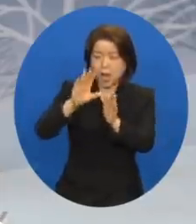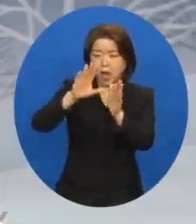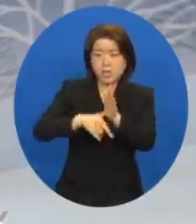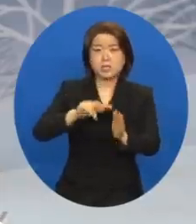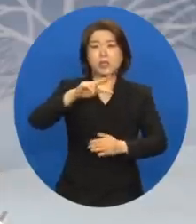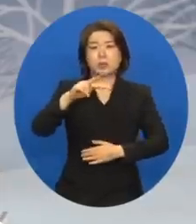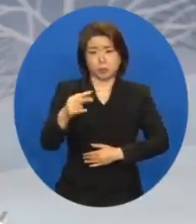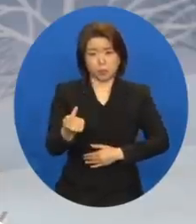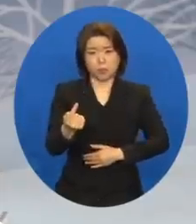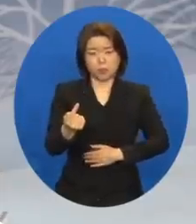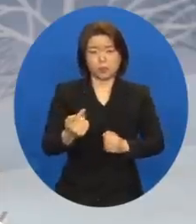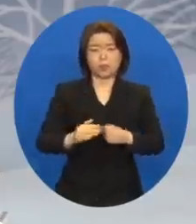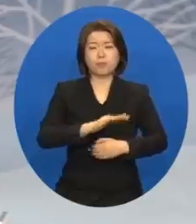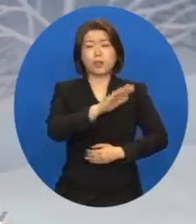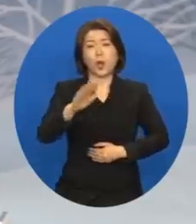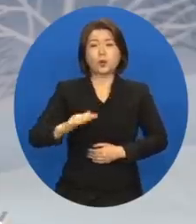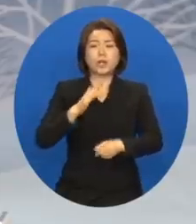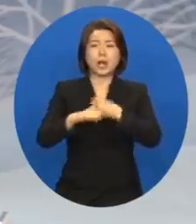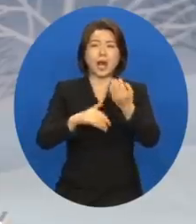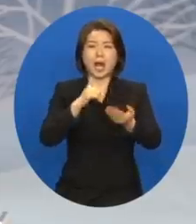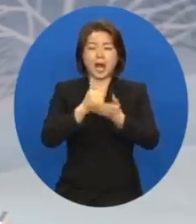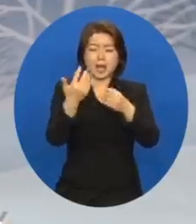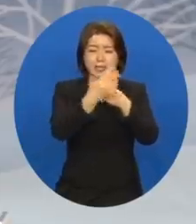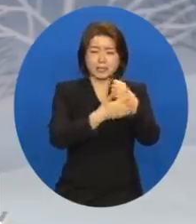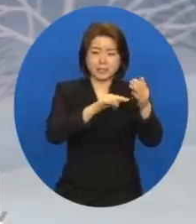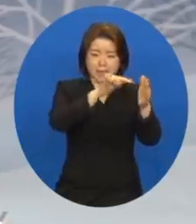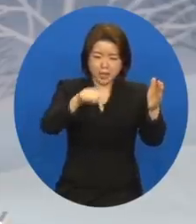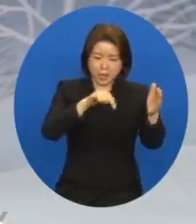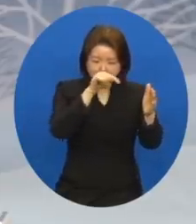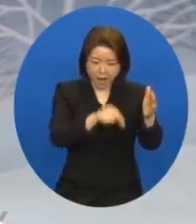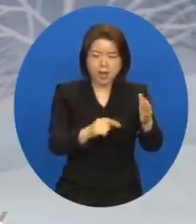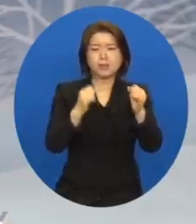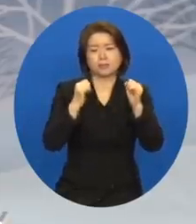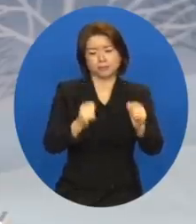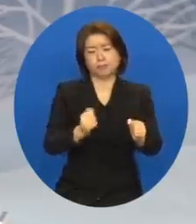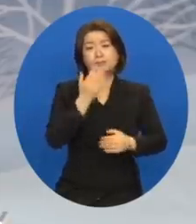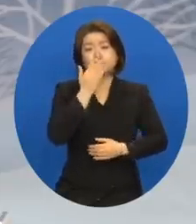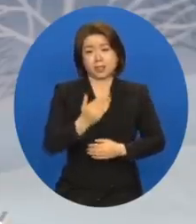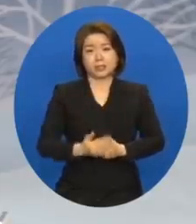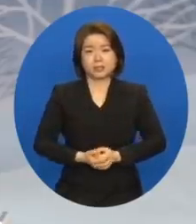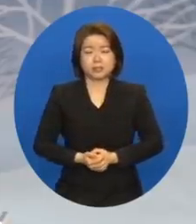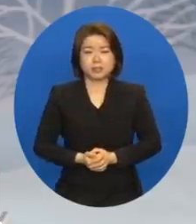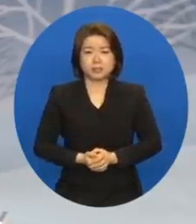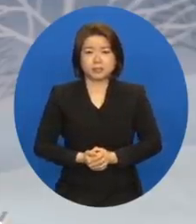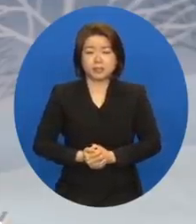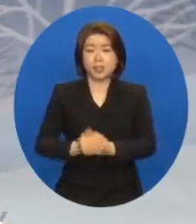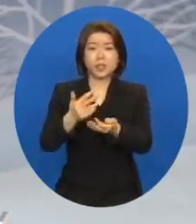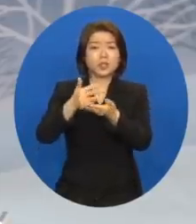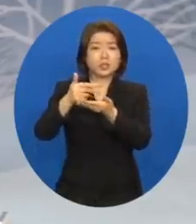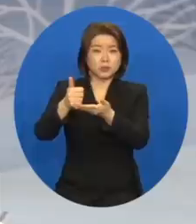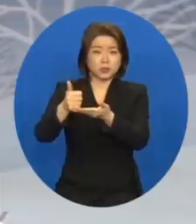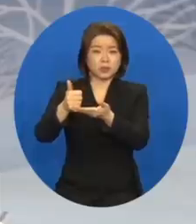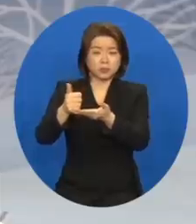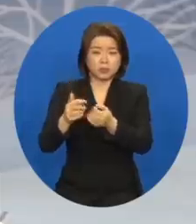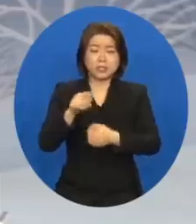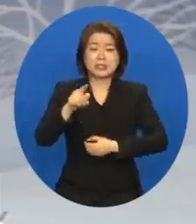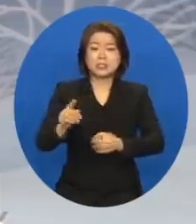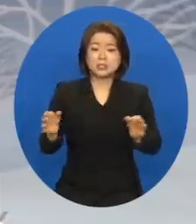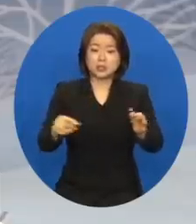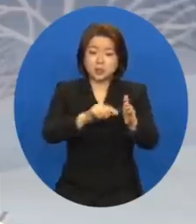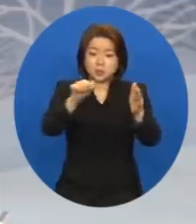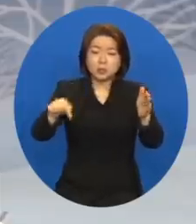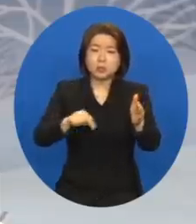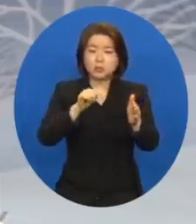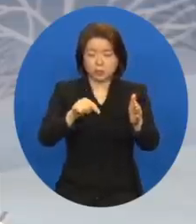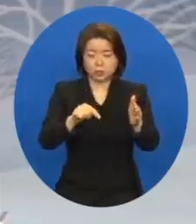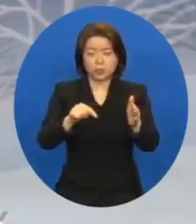때조차도 우리는 하나님의 은혜 안에 있습니다. 주님은 그 순간에도 우리와